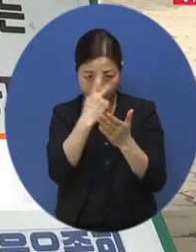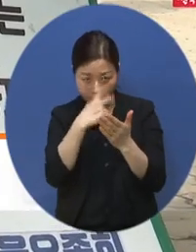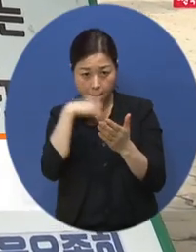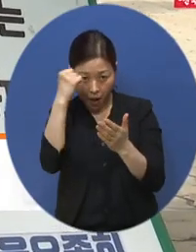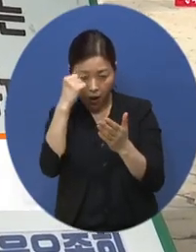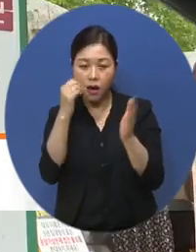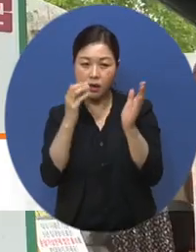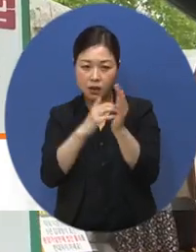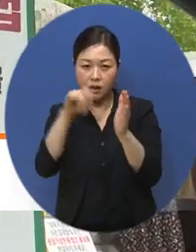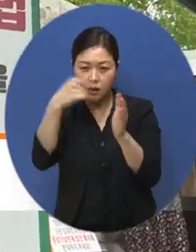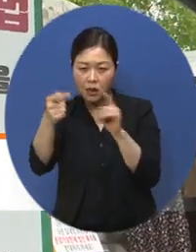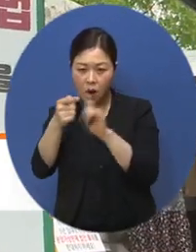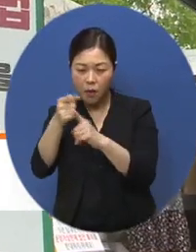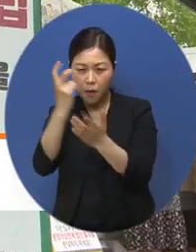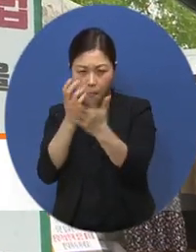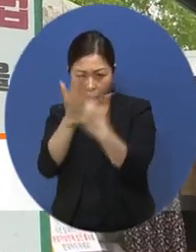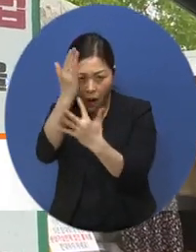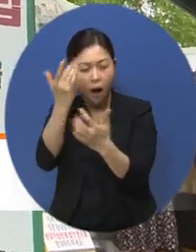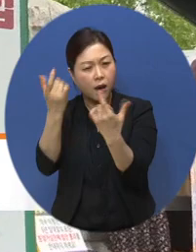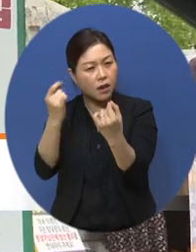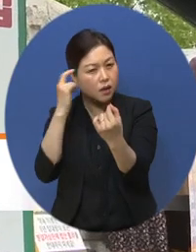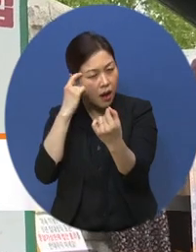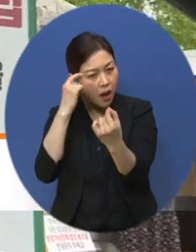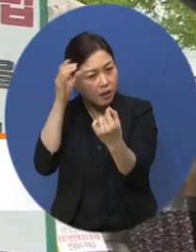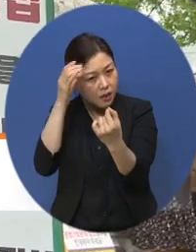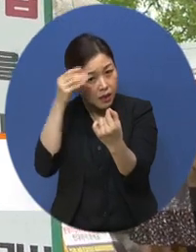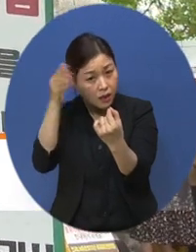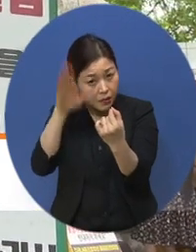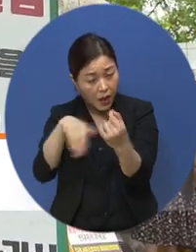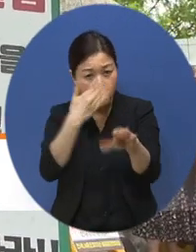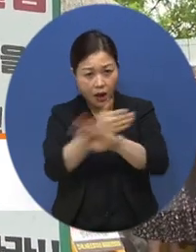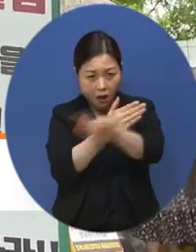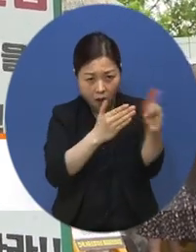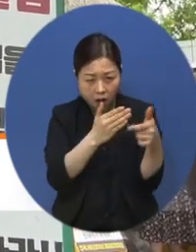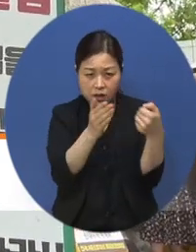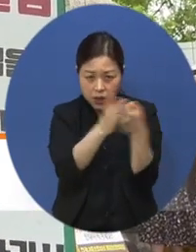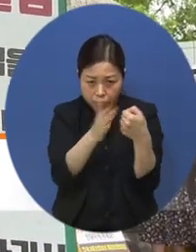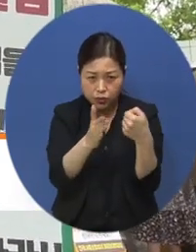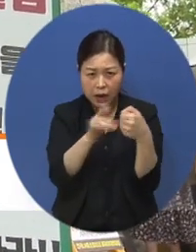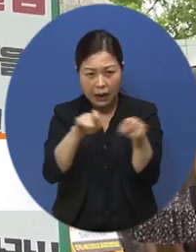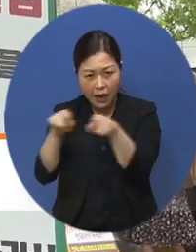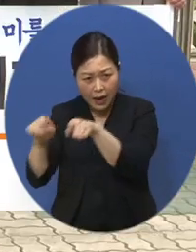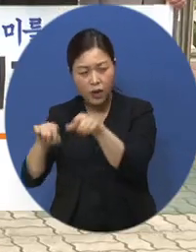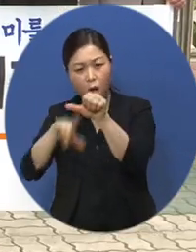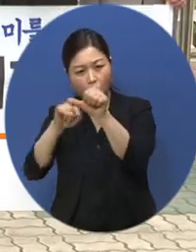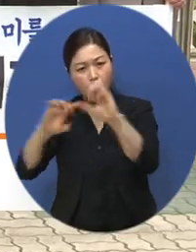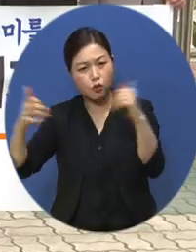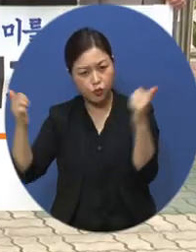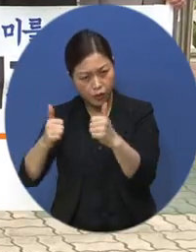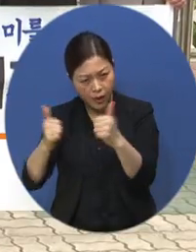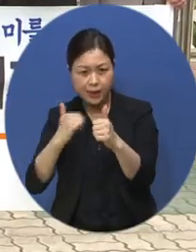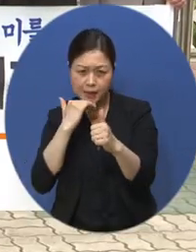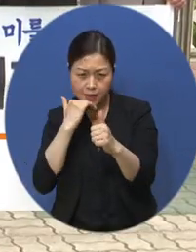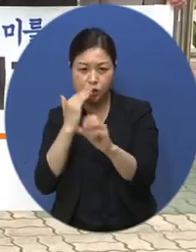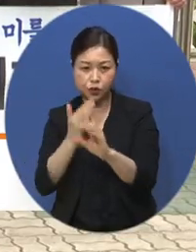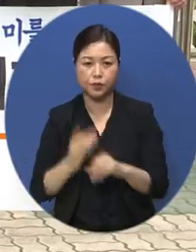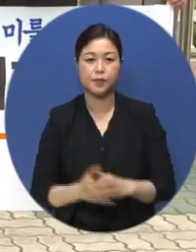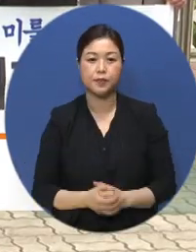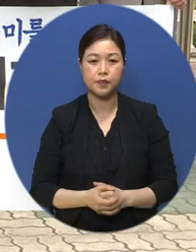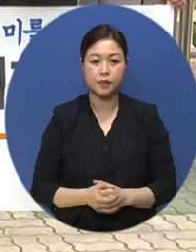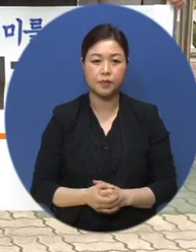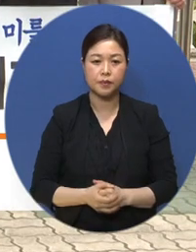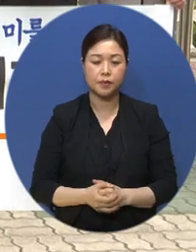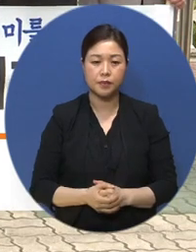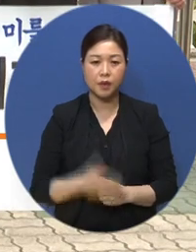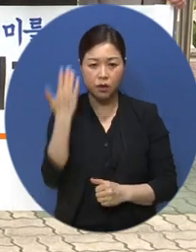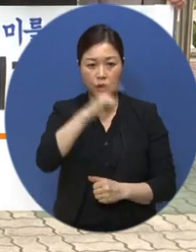기대감이 높았지만 다른 안건에 밀려 상정되지 못해 5월 국회 처리를 기다리게 됐습니다. 이에